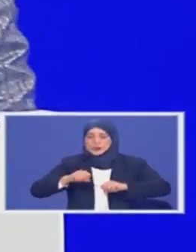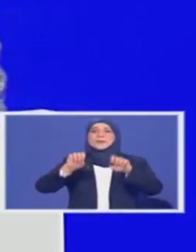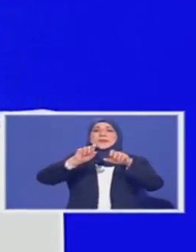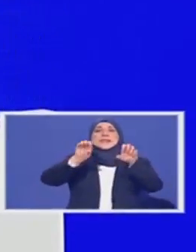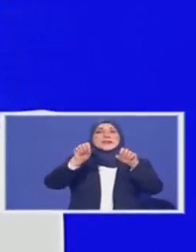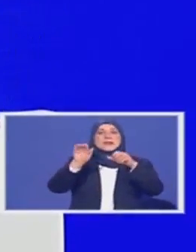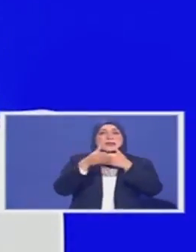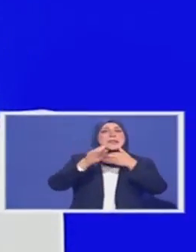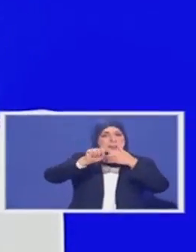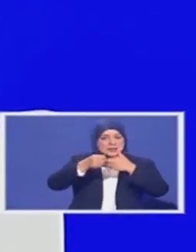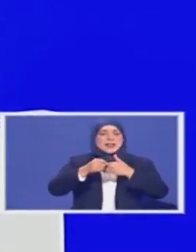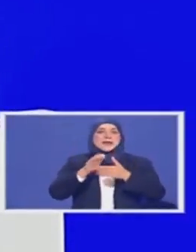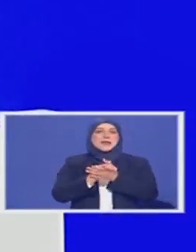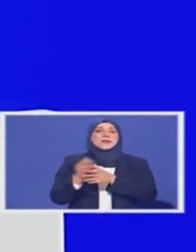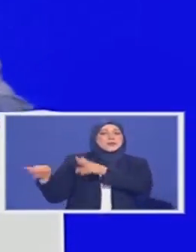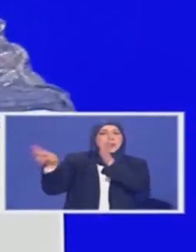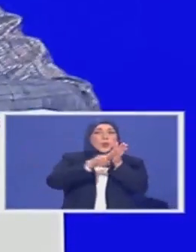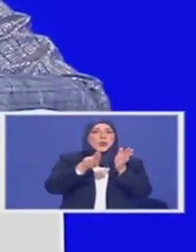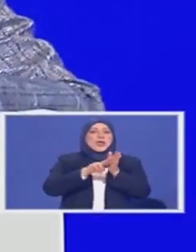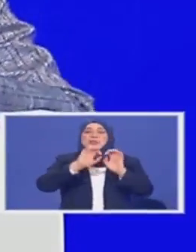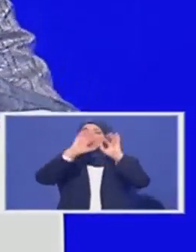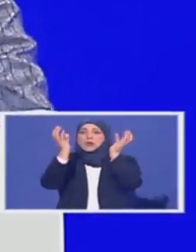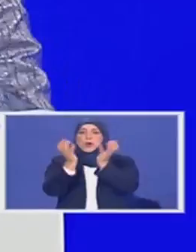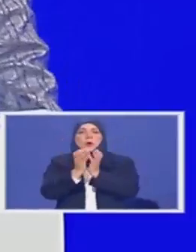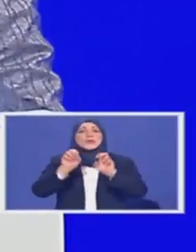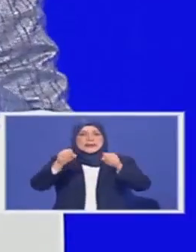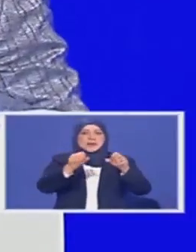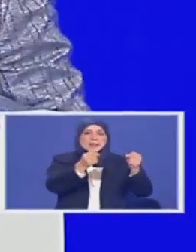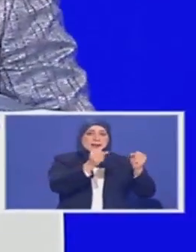يمكن الرجوع للقطاع ككل.